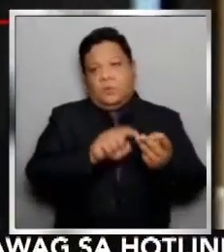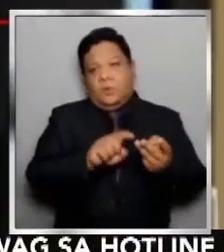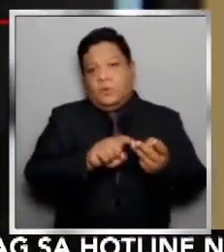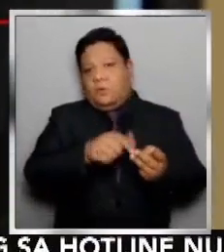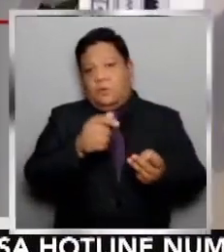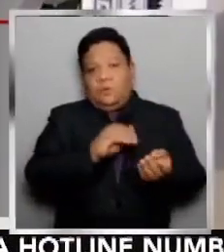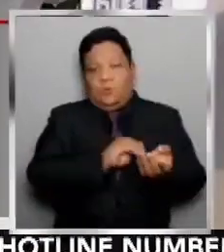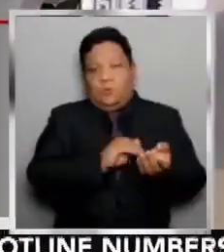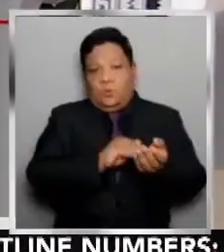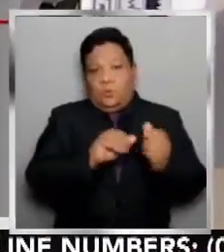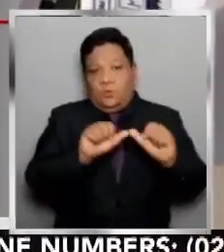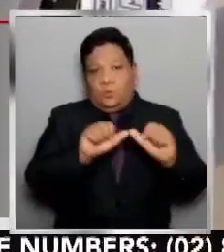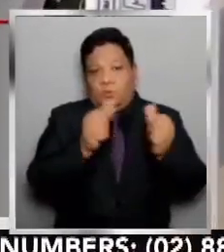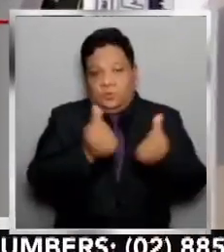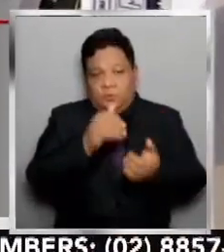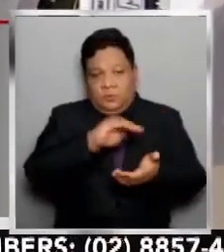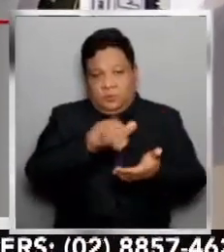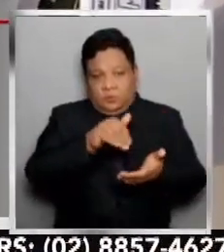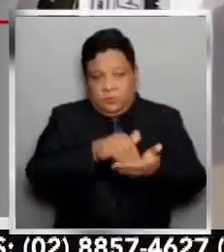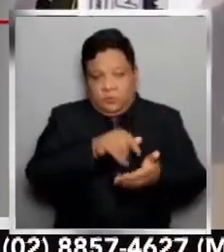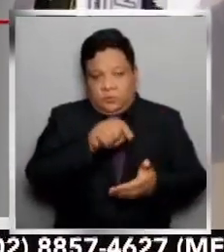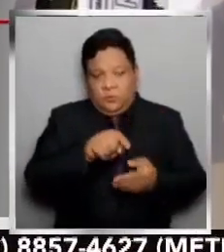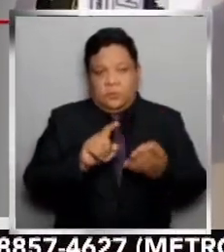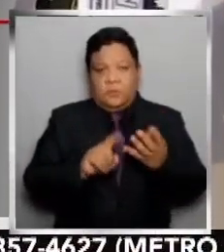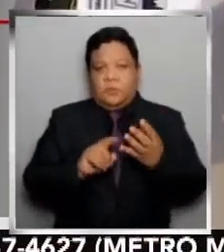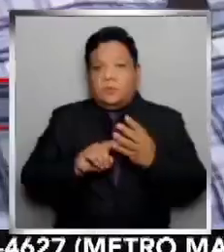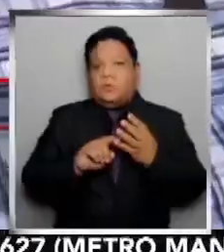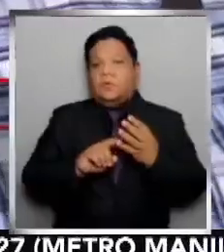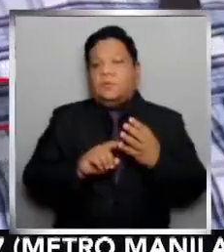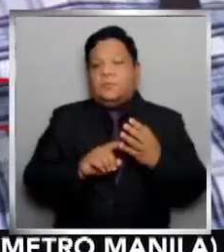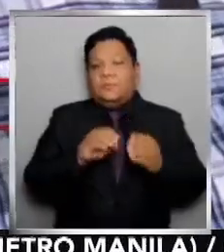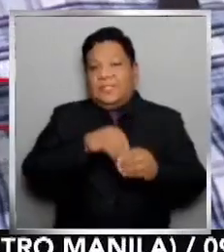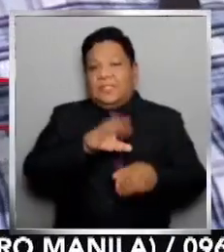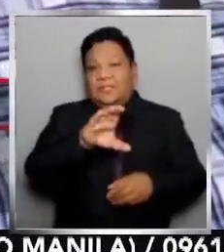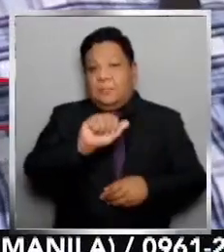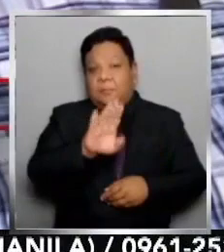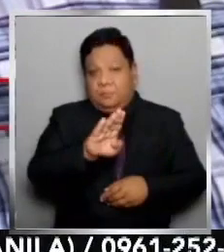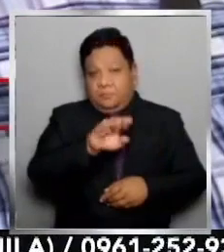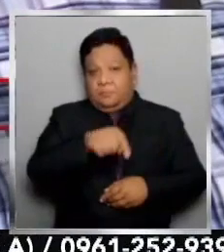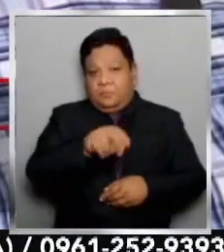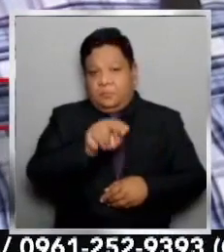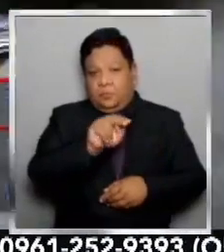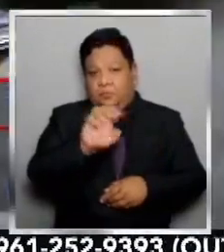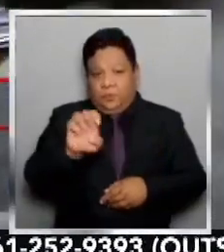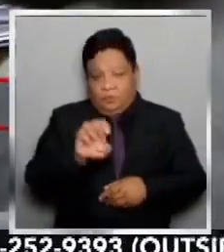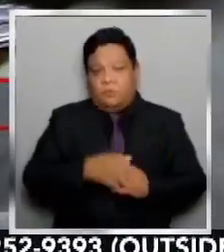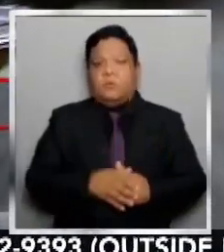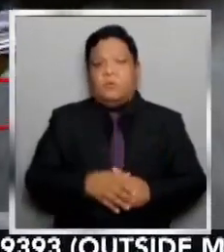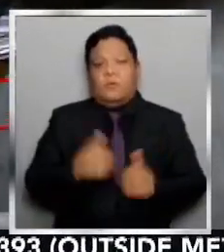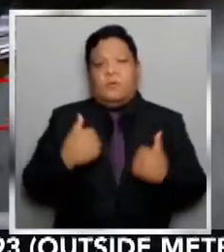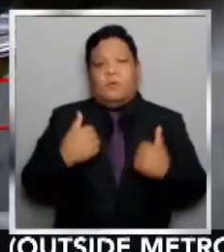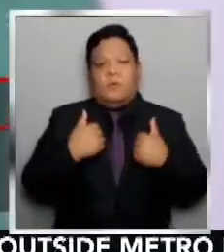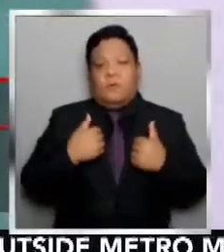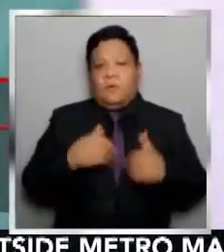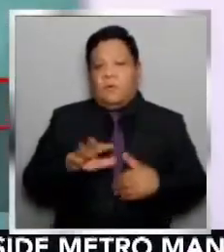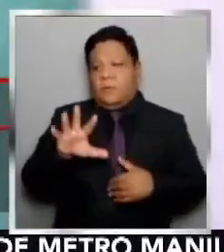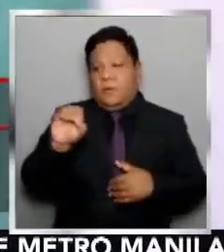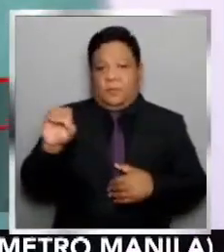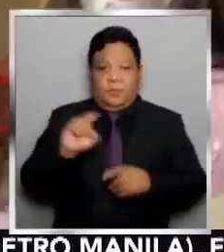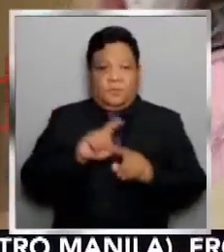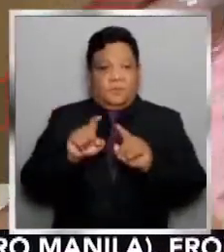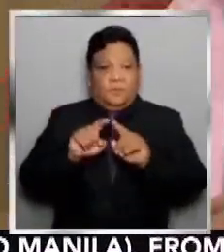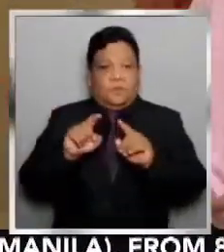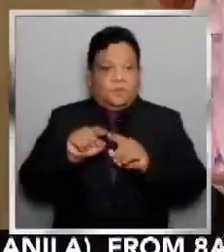Medical Center, Department of Ophthalmology, Cabanatuan City, 50 mga pasyenteng ang sumailalim sa libreng vitreoretina